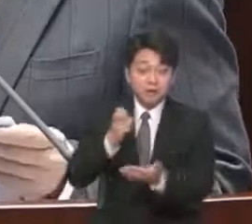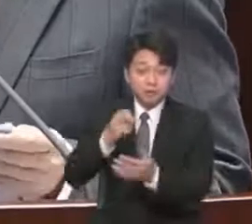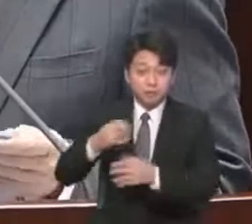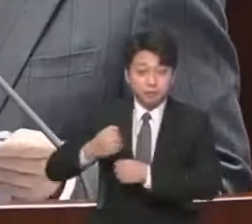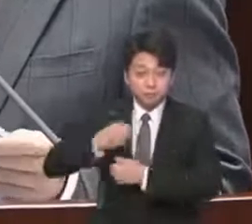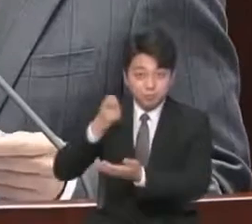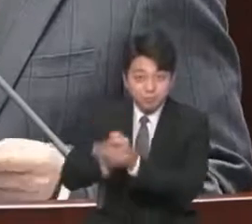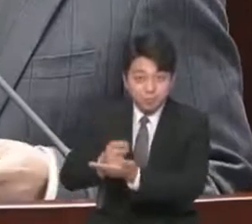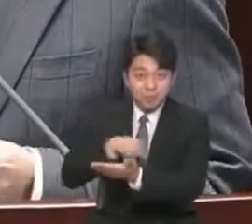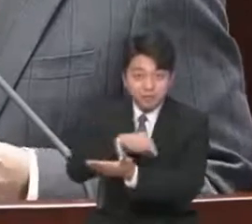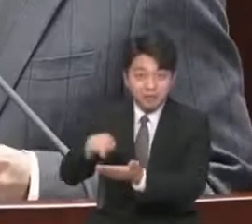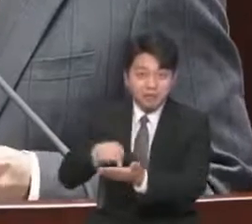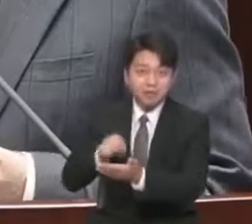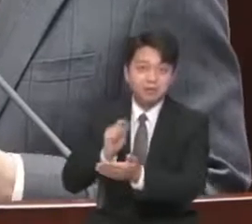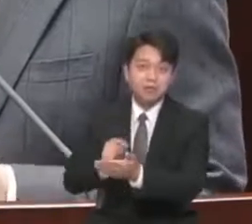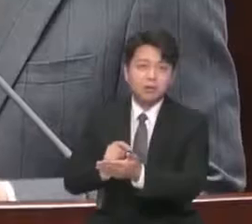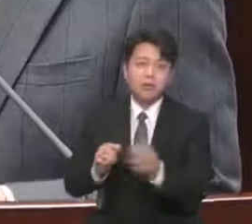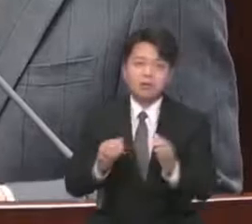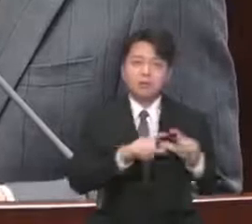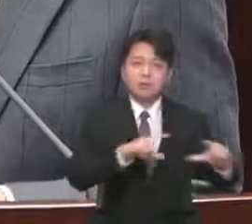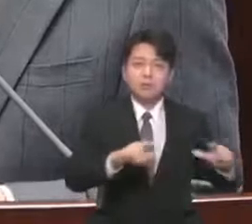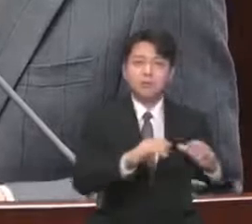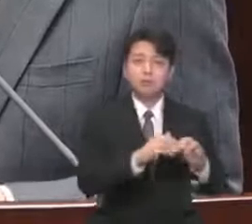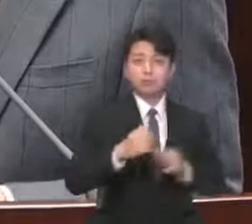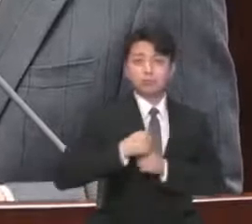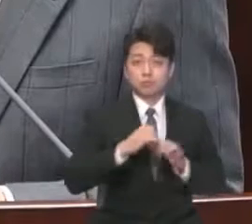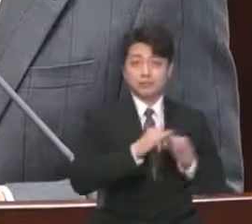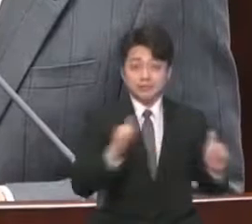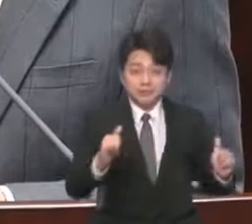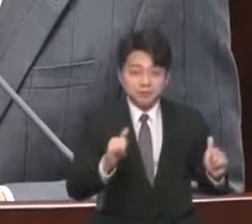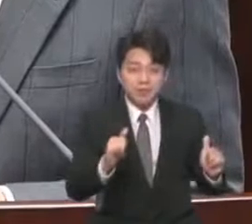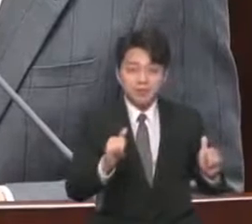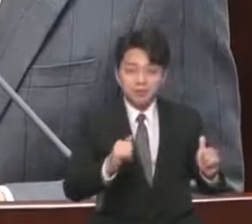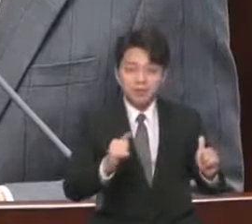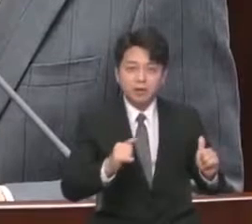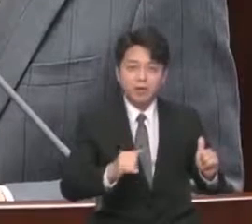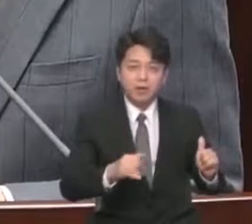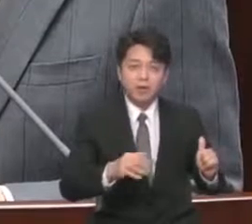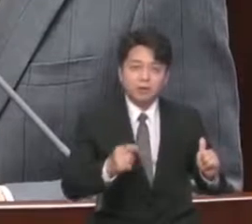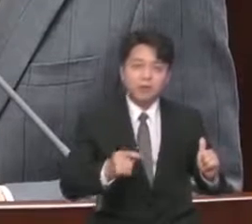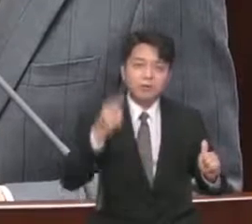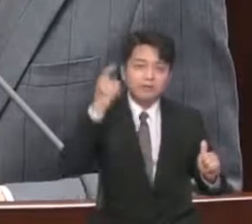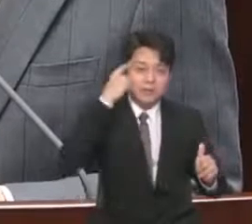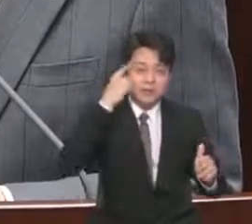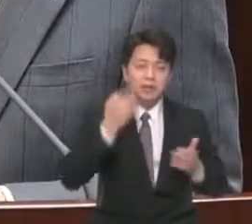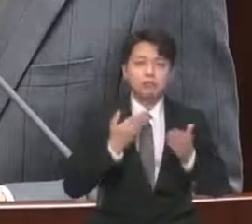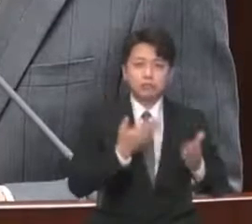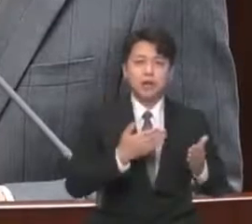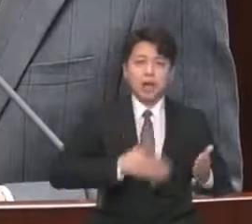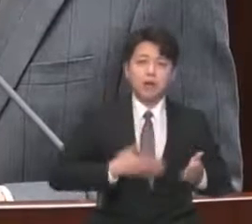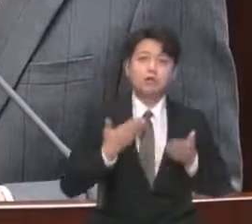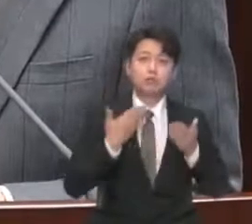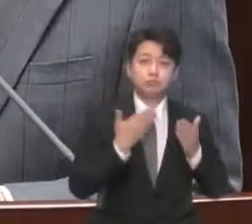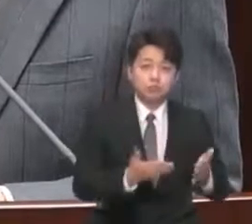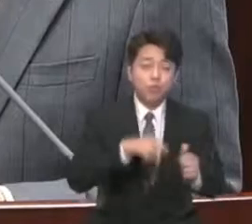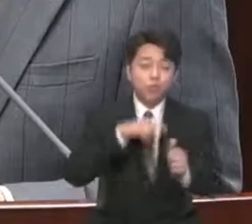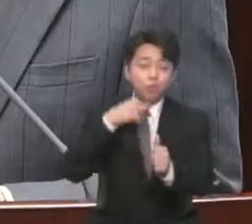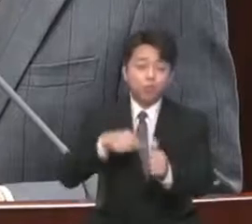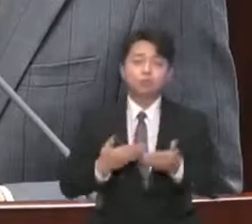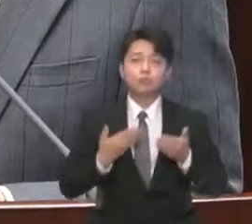있는 장병들한테 올바로 이렇게 인식될 수 있도록 앞으로 철저히 교육도 하고